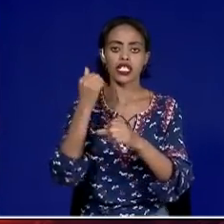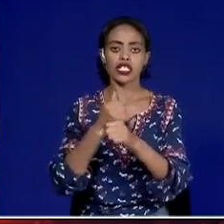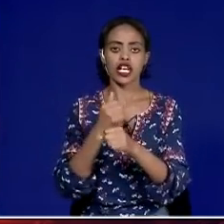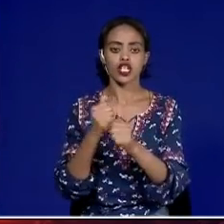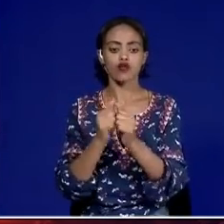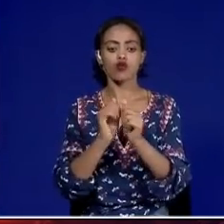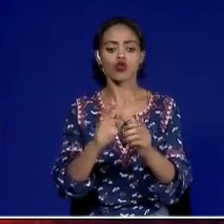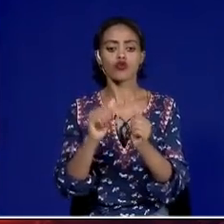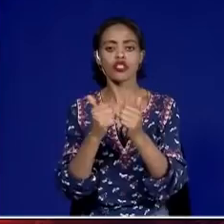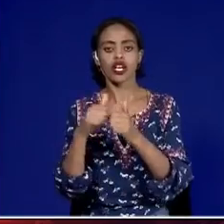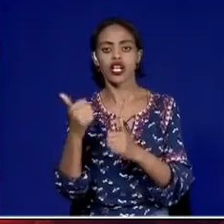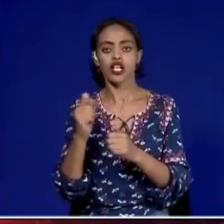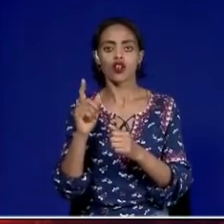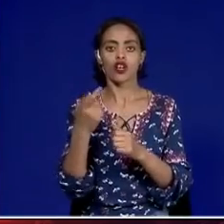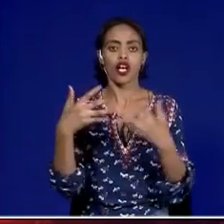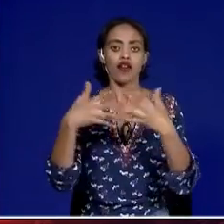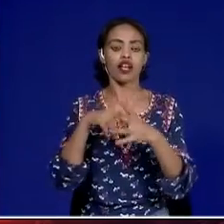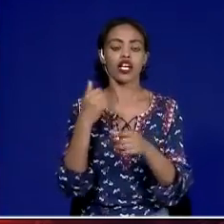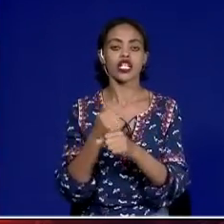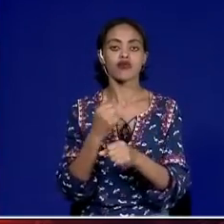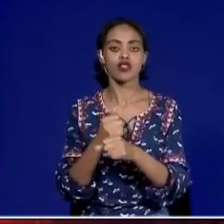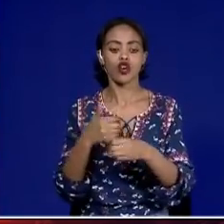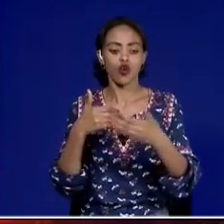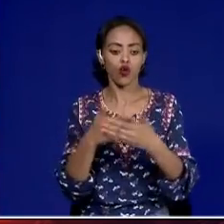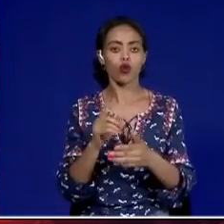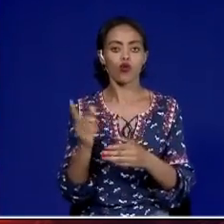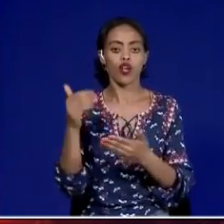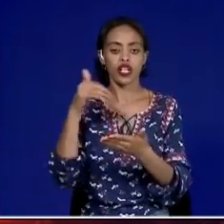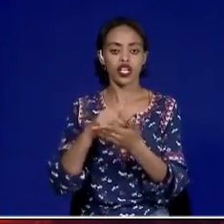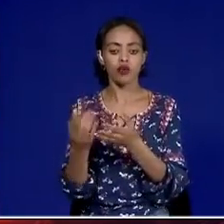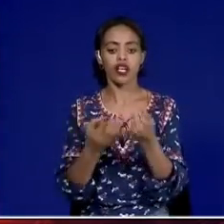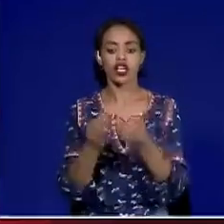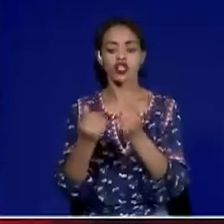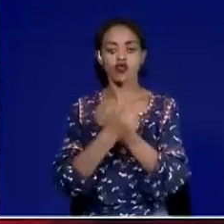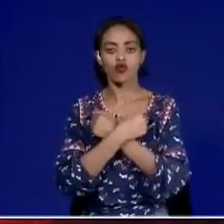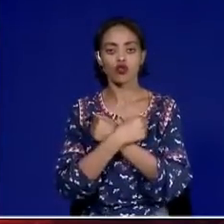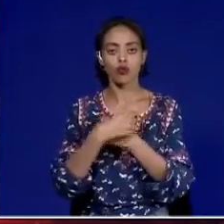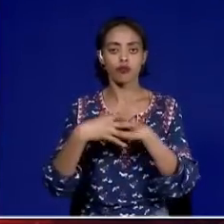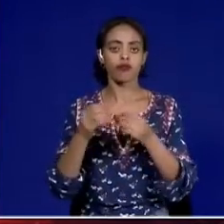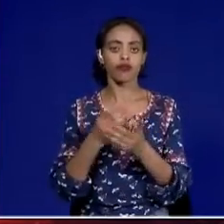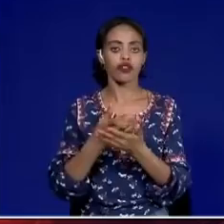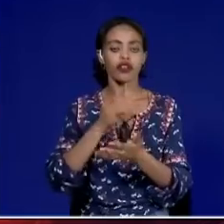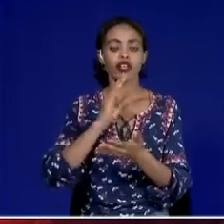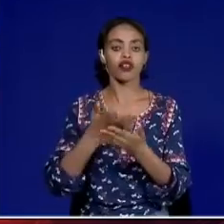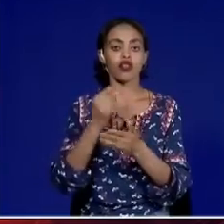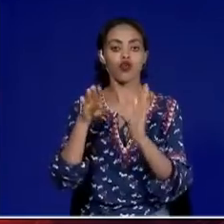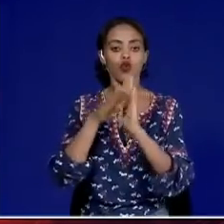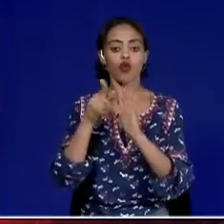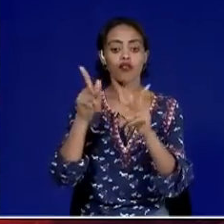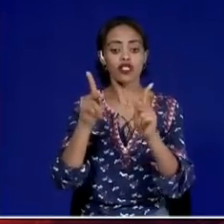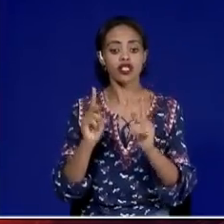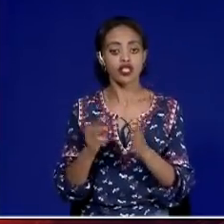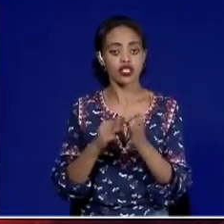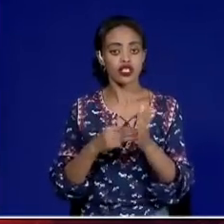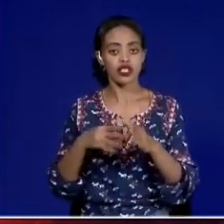نسؤون مسخالوت مدارك تاكلاتن حابرنا مسرح قروات مخانا داقيمة كقلز ايفوتو بیرو هفت مایکل التگرای وکیلم ابتدا سرعت مرا